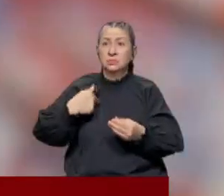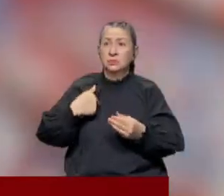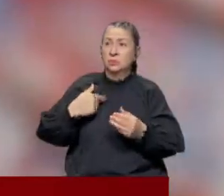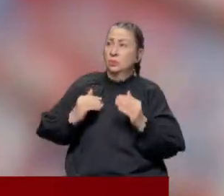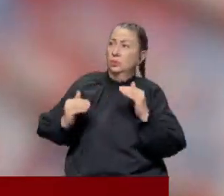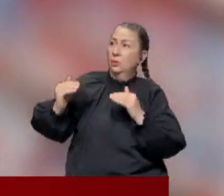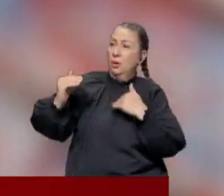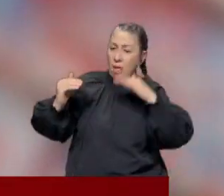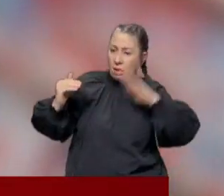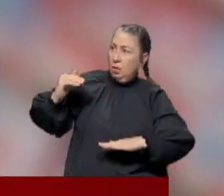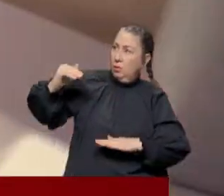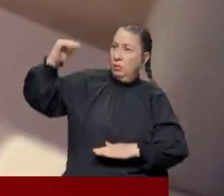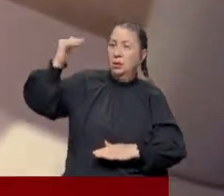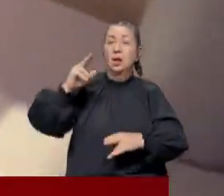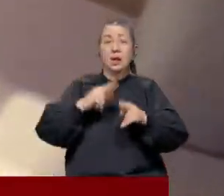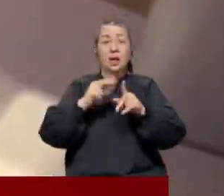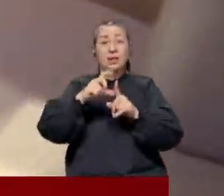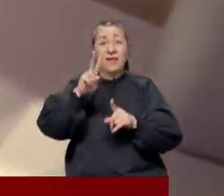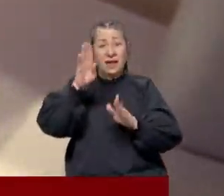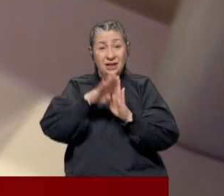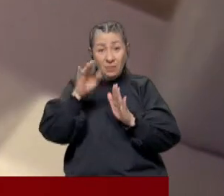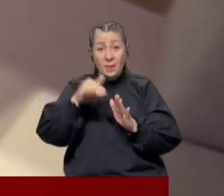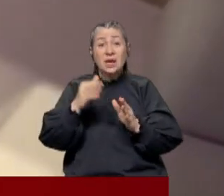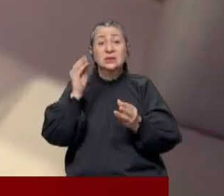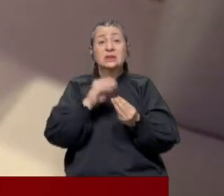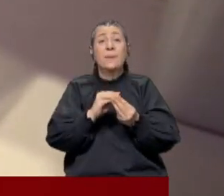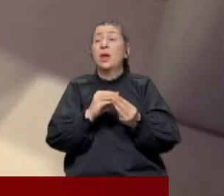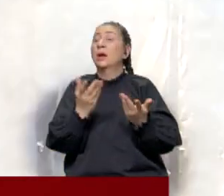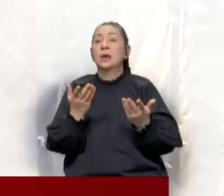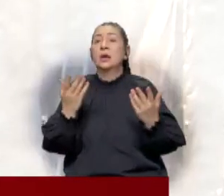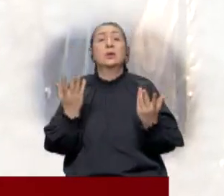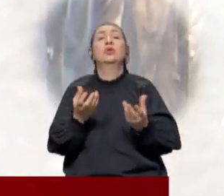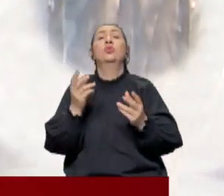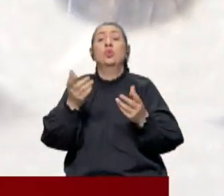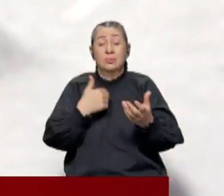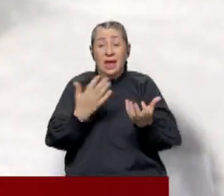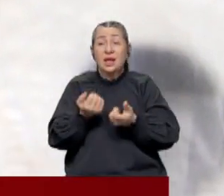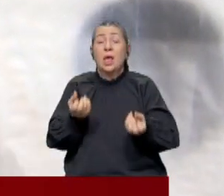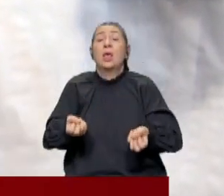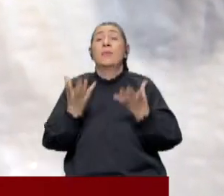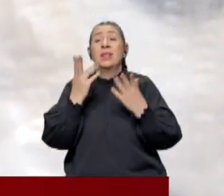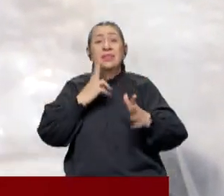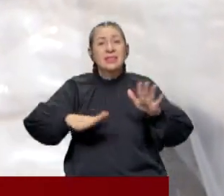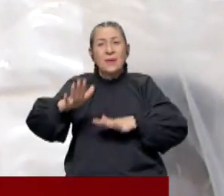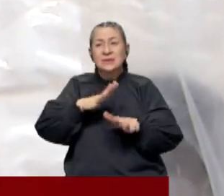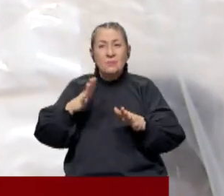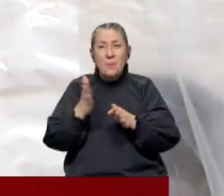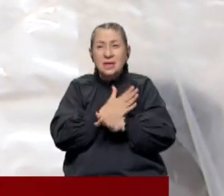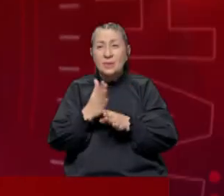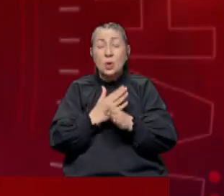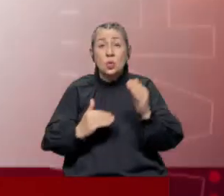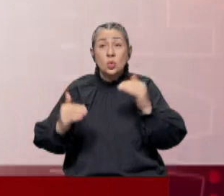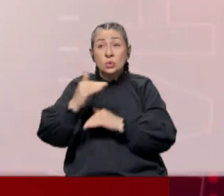geçti. KDV indirimi de geldi ama zamların önüne geçemedi, tüketiciye yetmedi. Temizlik malzemelerindeki yüksek